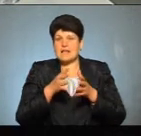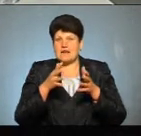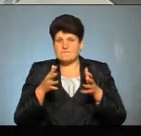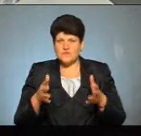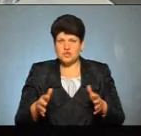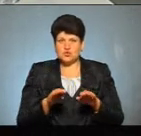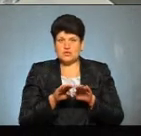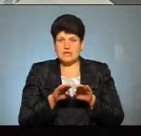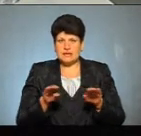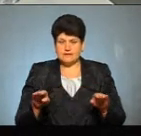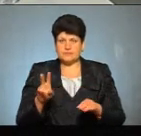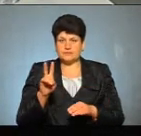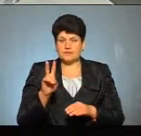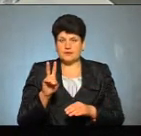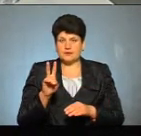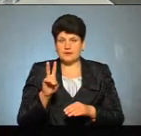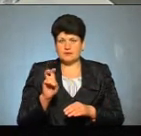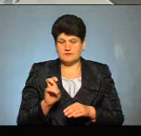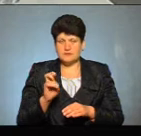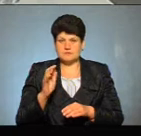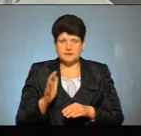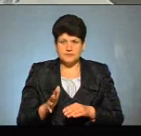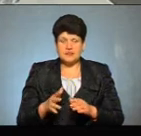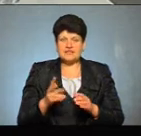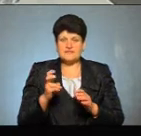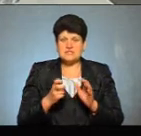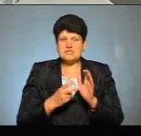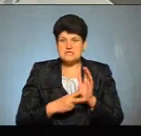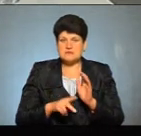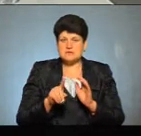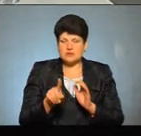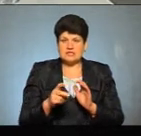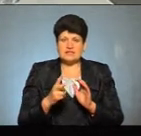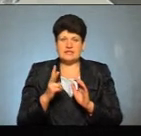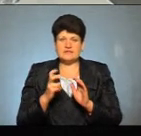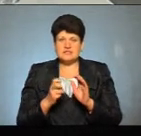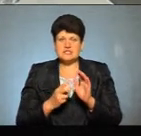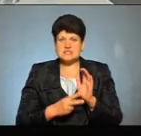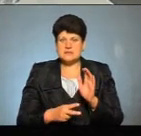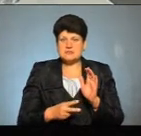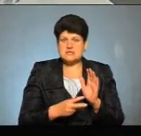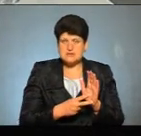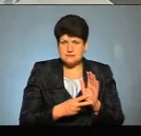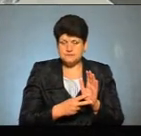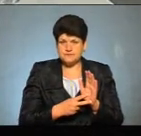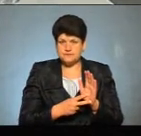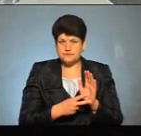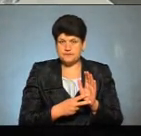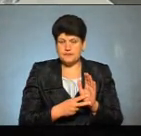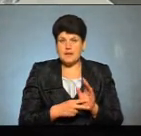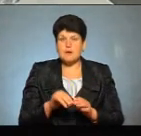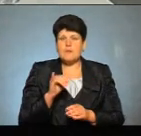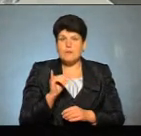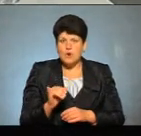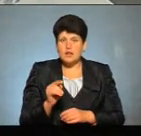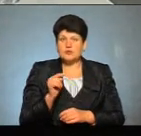перевищують рівні 250, зокрема 271 та 287. І погано,